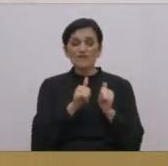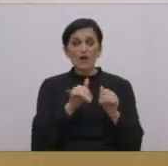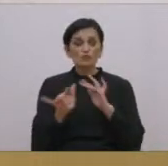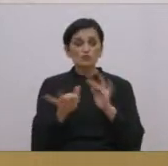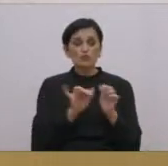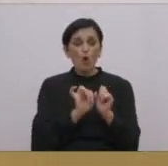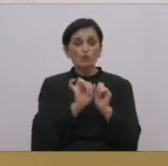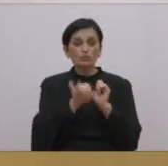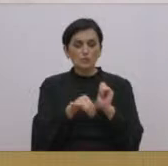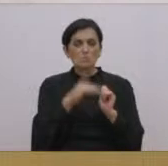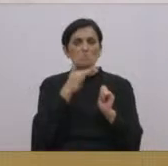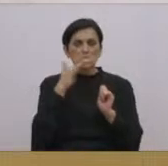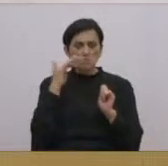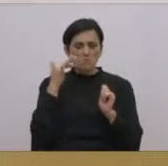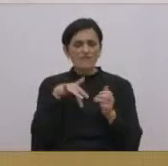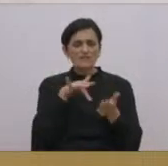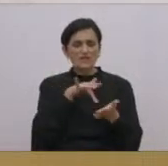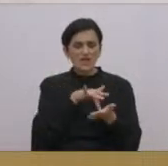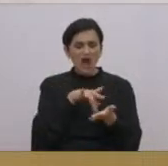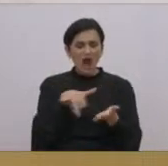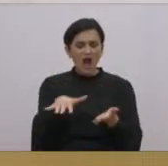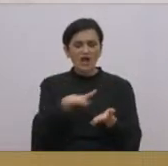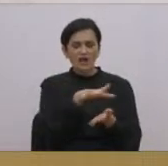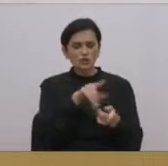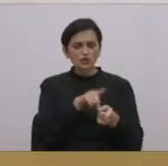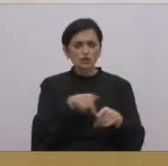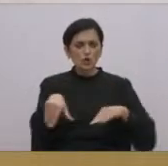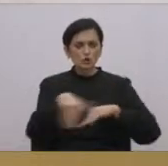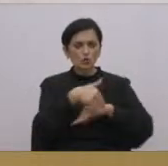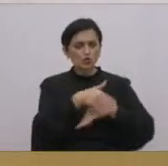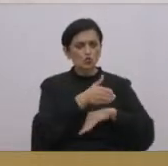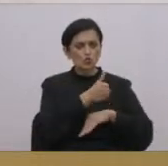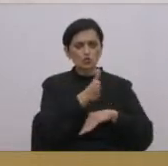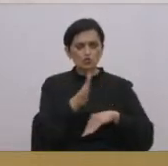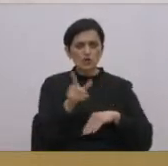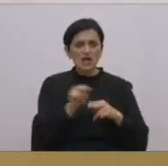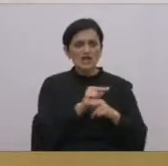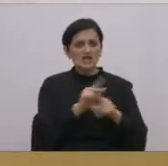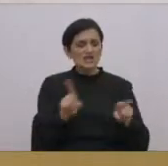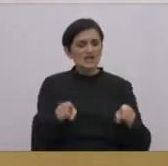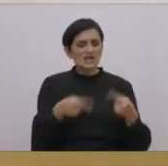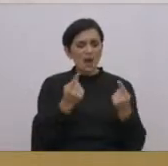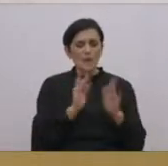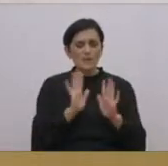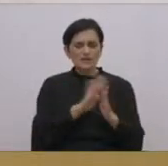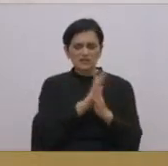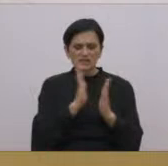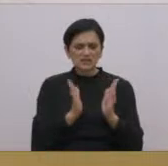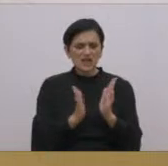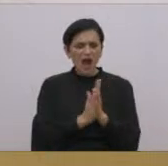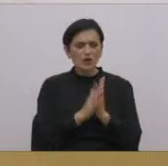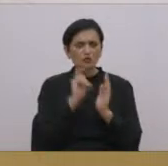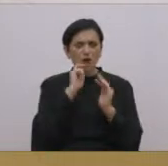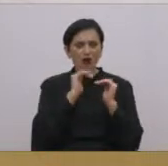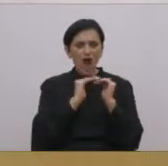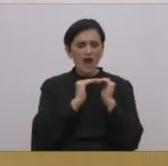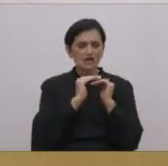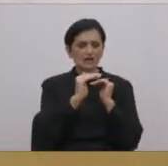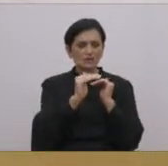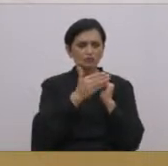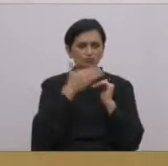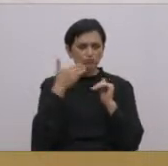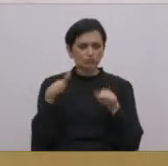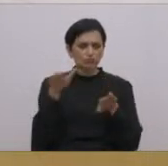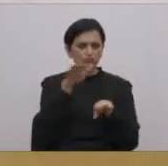da cerchi de beuria, kalakepsi, iseti cucebi romeli, zara marto reabilitație, zara med, saerto di caspalte ara rida, da